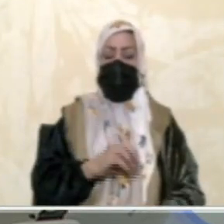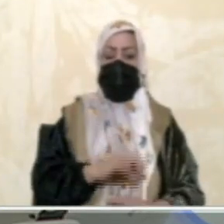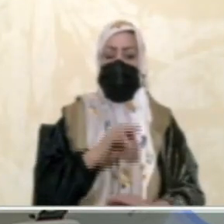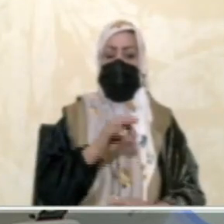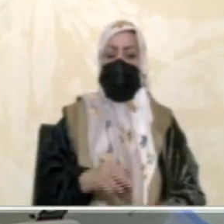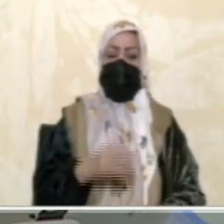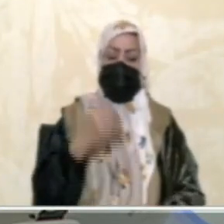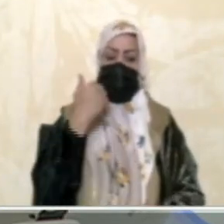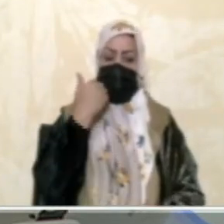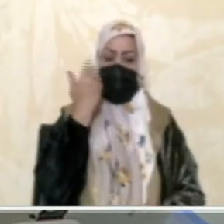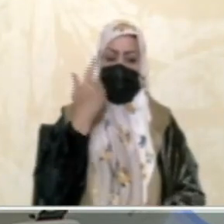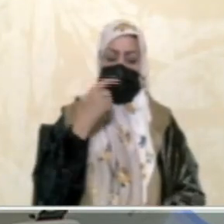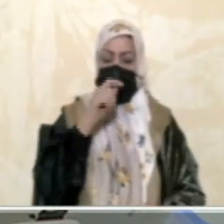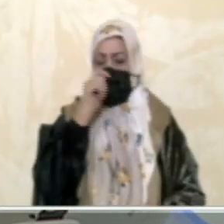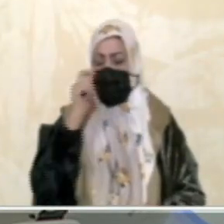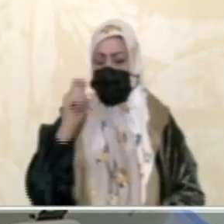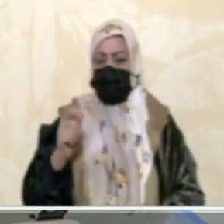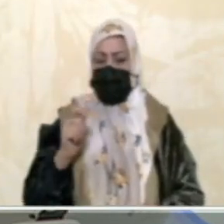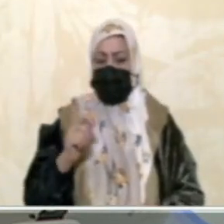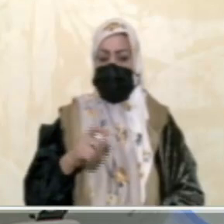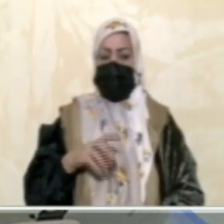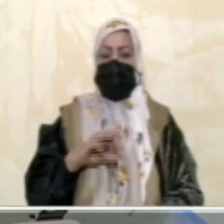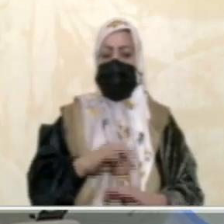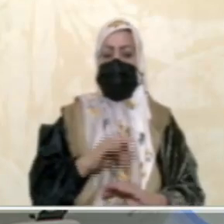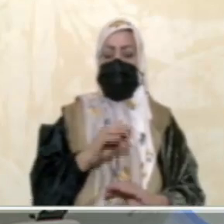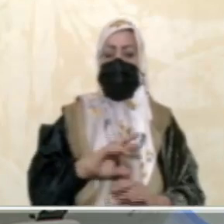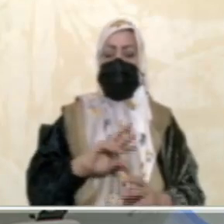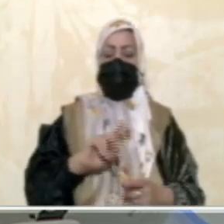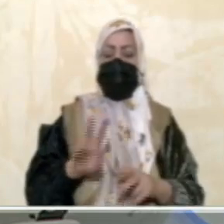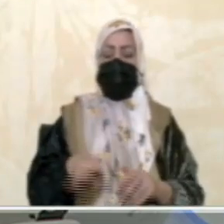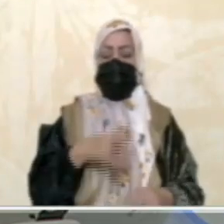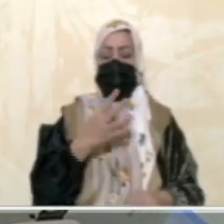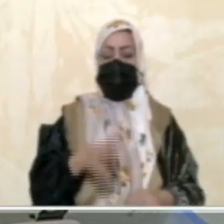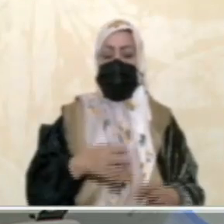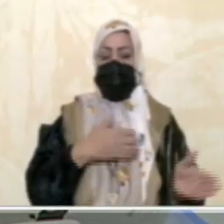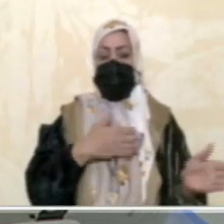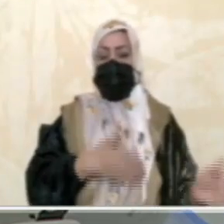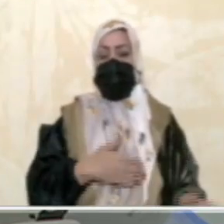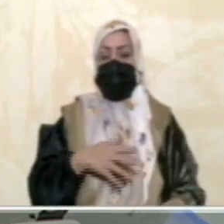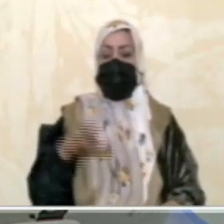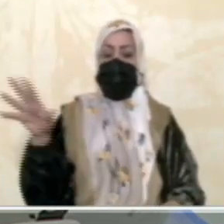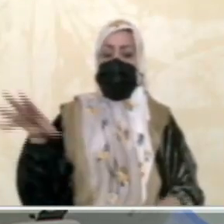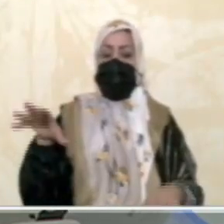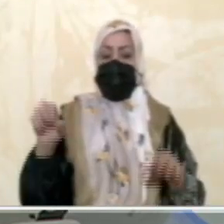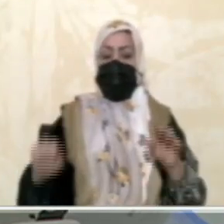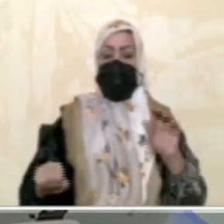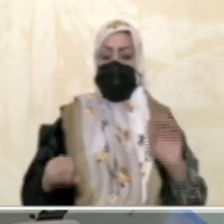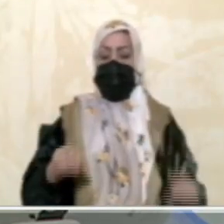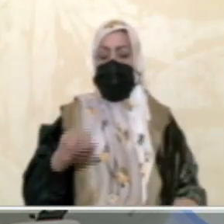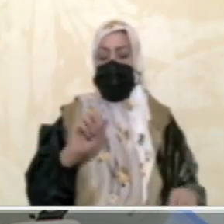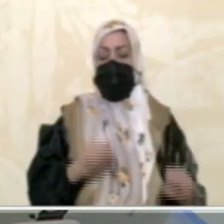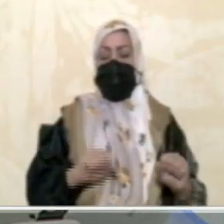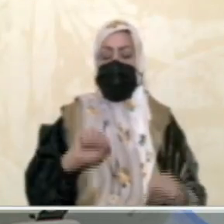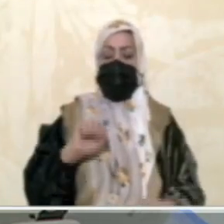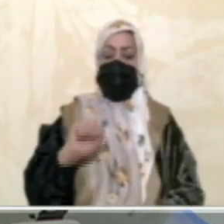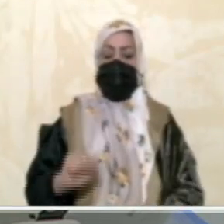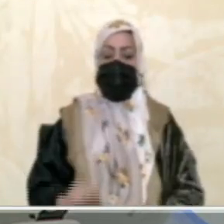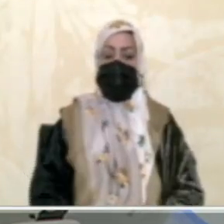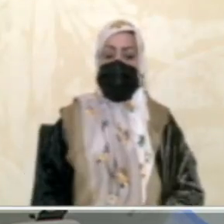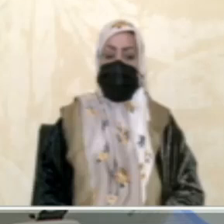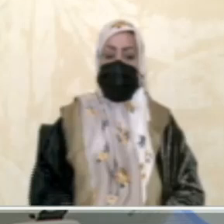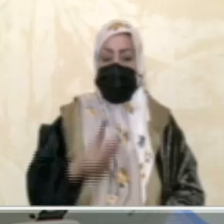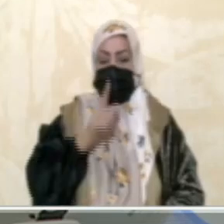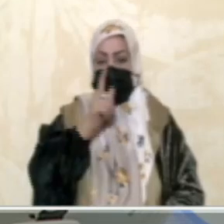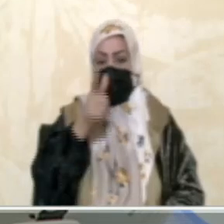مخالفه للسنه من ان من سبق الى مكان فهو احق منه ولهذا احببت التنبيه على هذا الامر